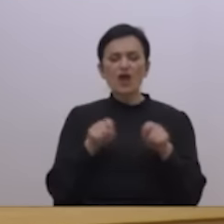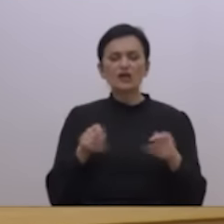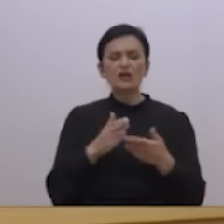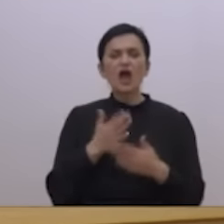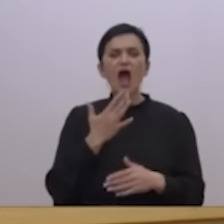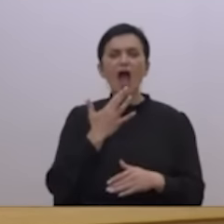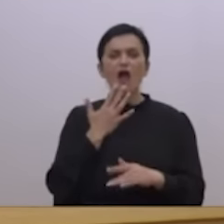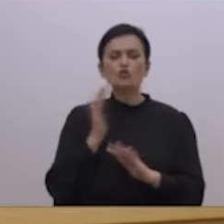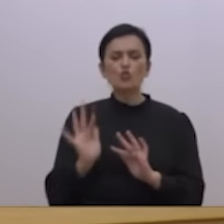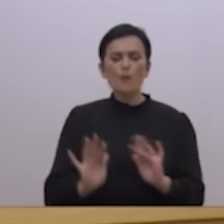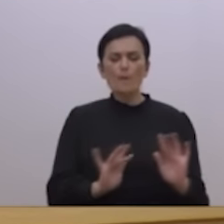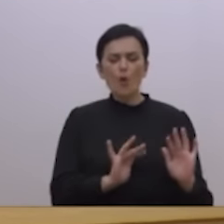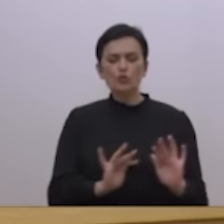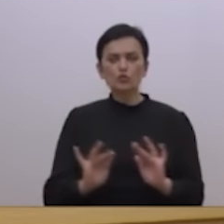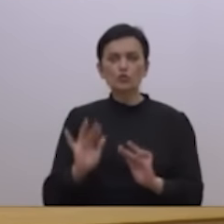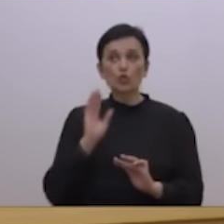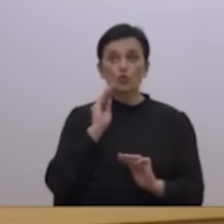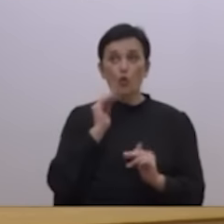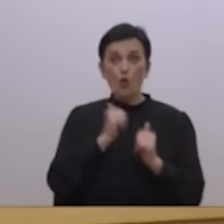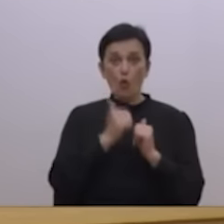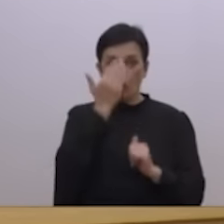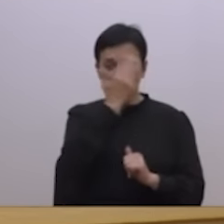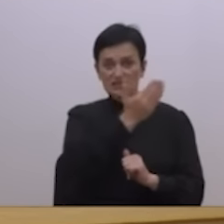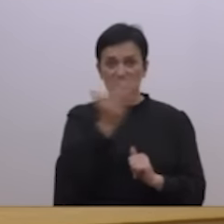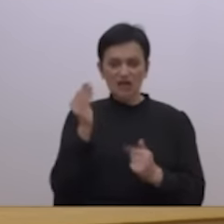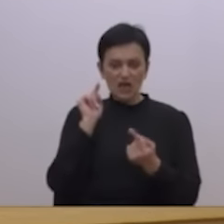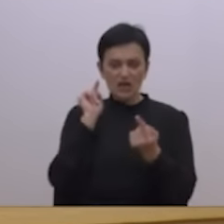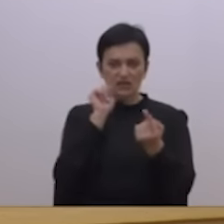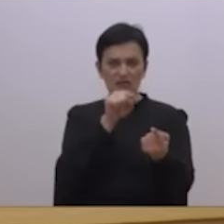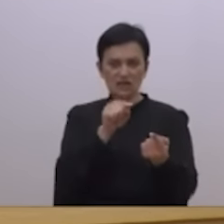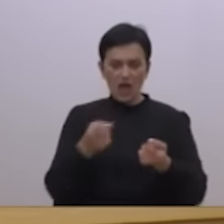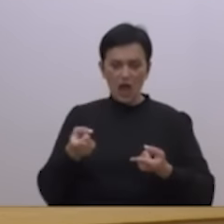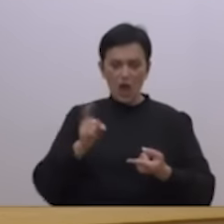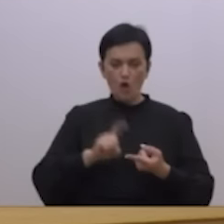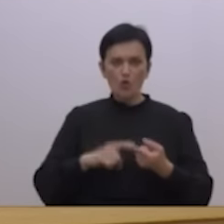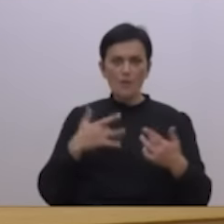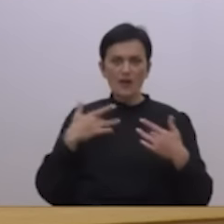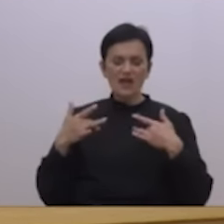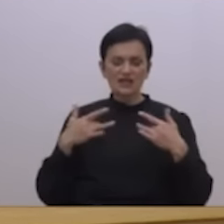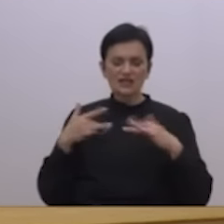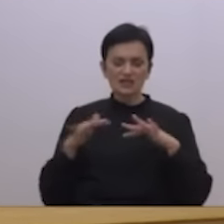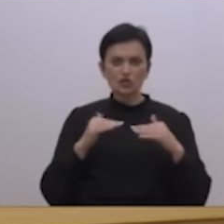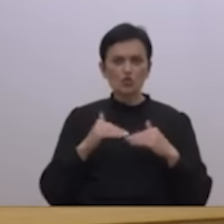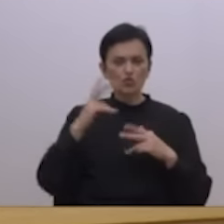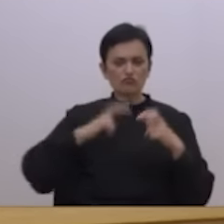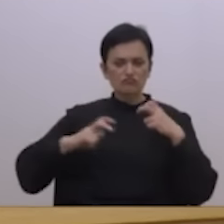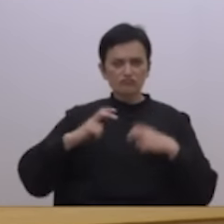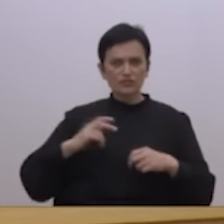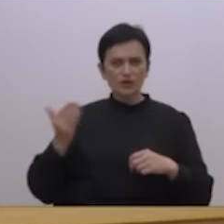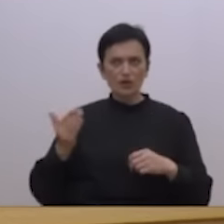ეროვნული მოძრაობა, როდესაც საყოველთაო გაფიცვას ეფუძნება თეატრებში, უმაღლეს სასწავლებლებში